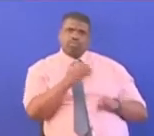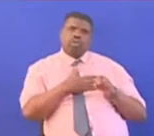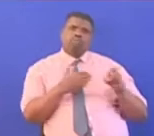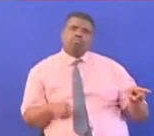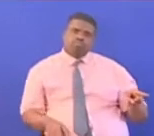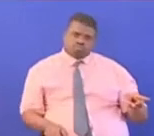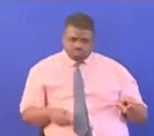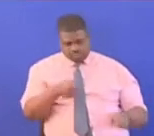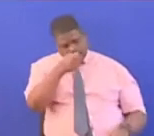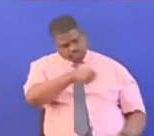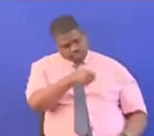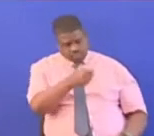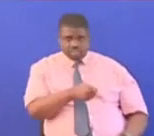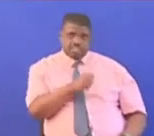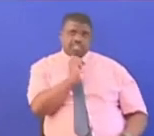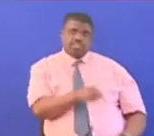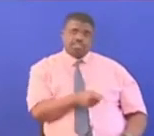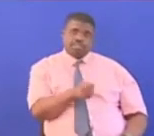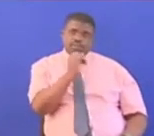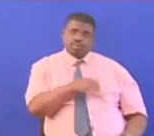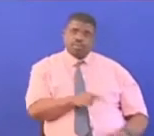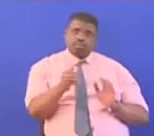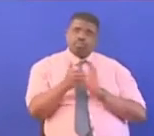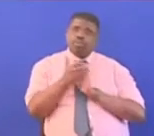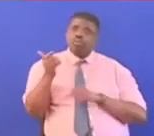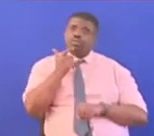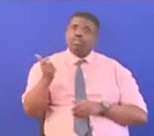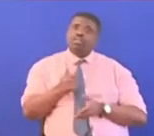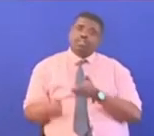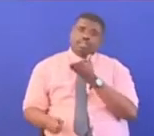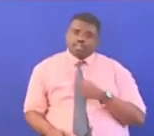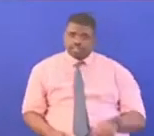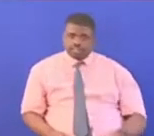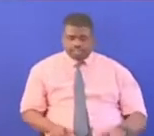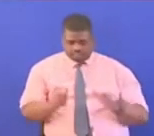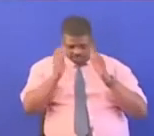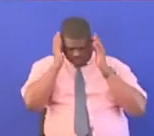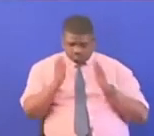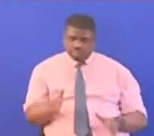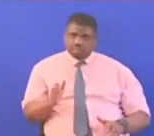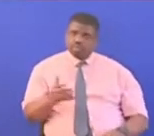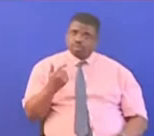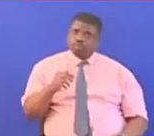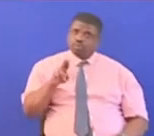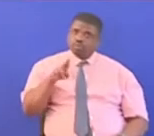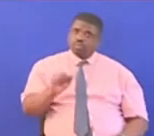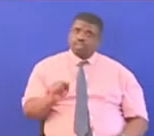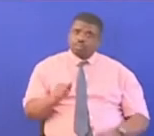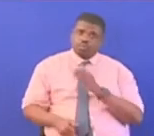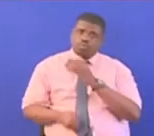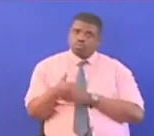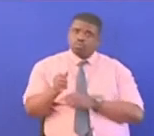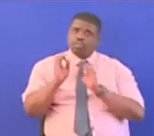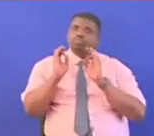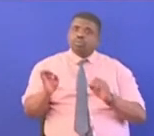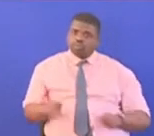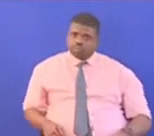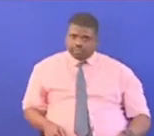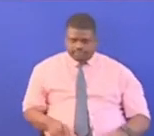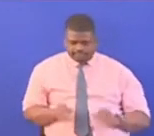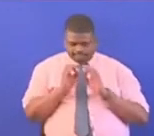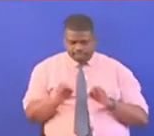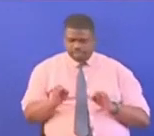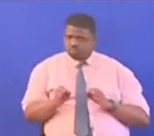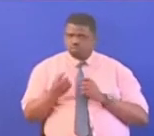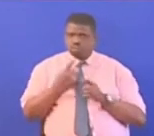mimi nimpongeze spika wetu wa Jamhuri ya Muungano wa Tanzania Mheshimiwa Tulia kwa uongozi wako mzuri. Ni vizuri